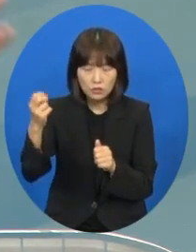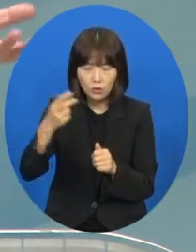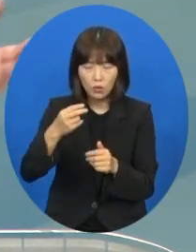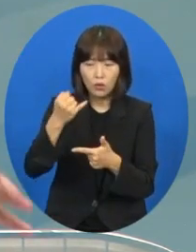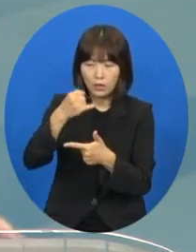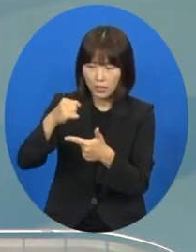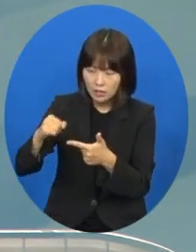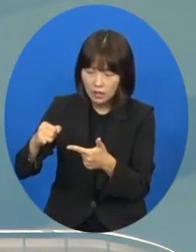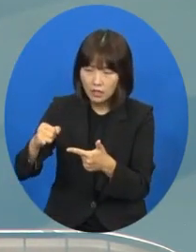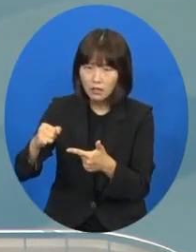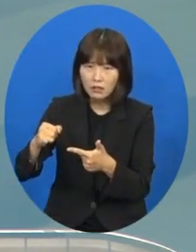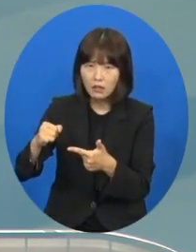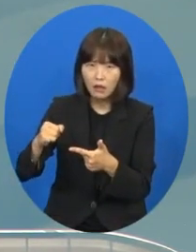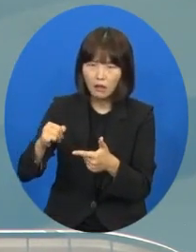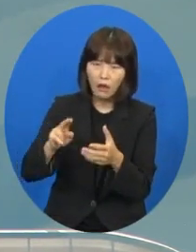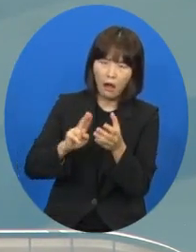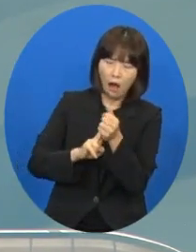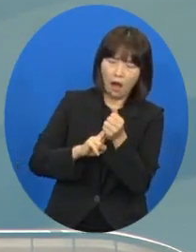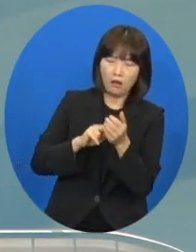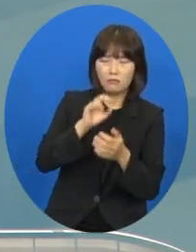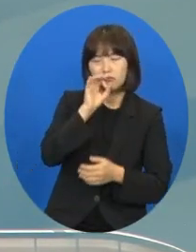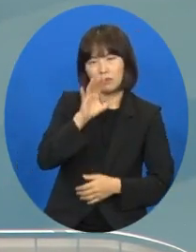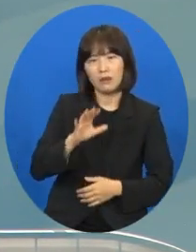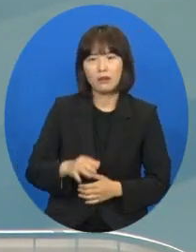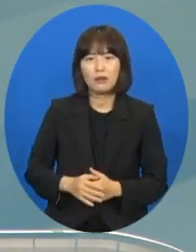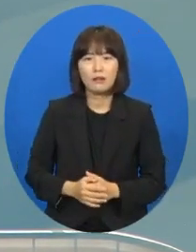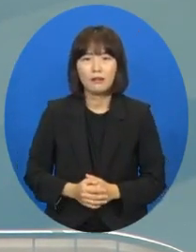아이들에게 그건 감출 수가 없는 문제가 되죠.